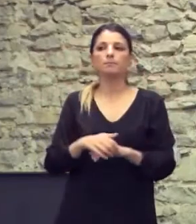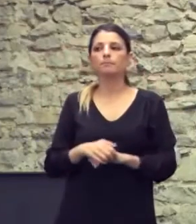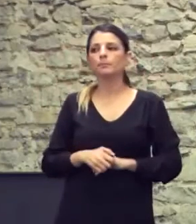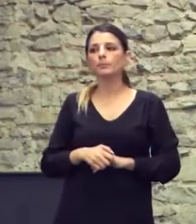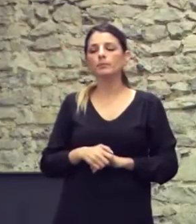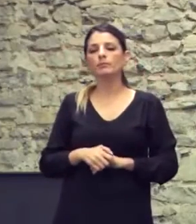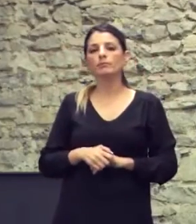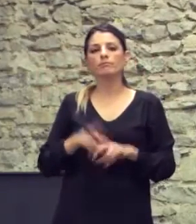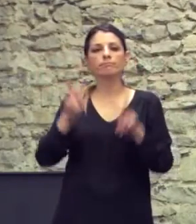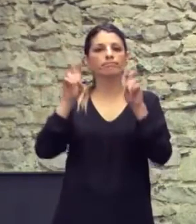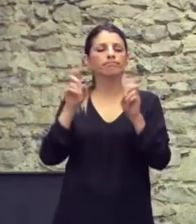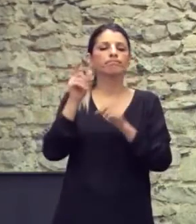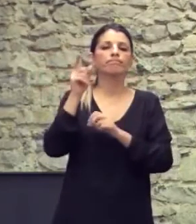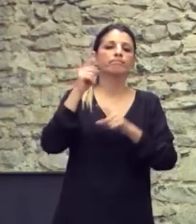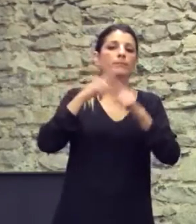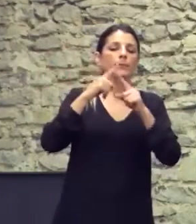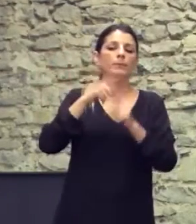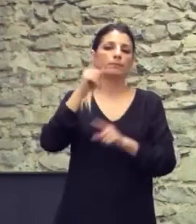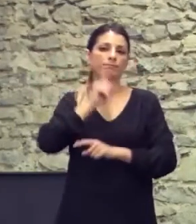gehi eta lesbiana, kasu honetan,